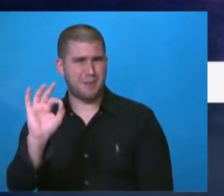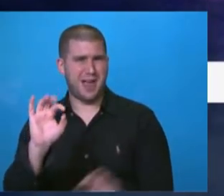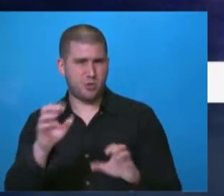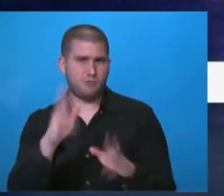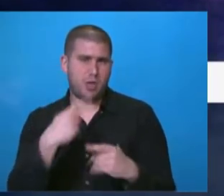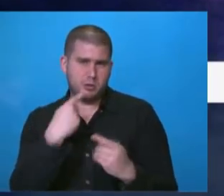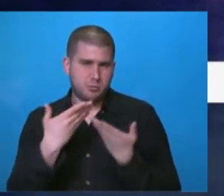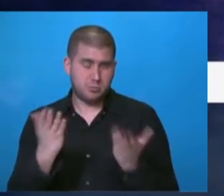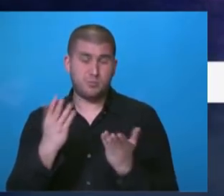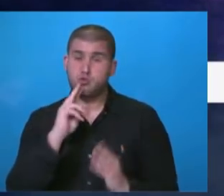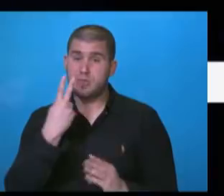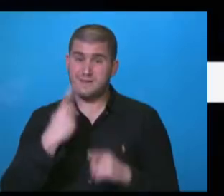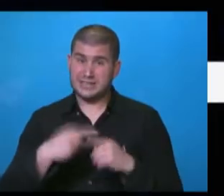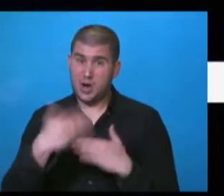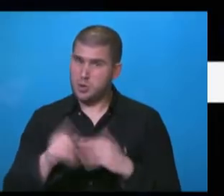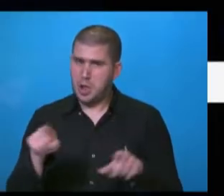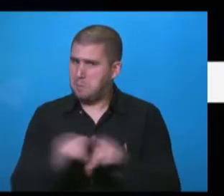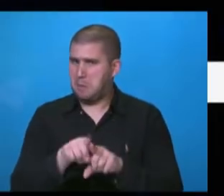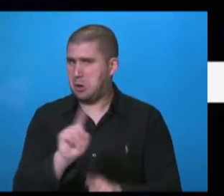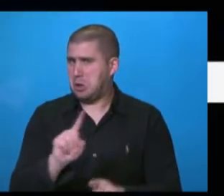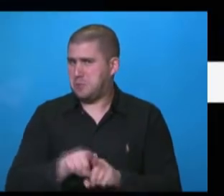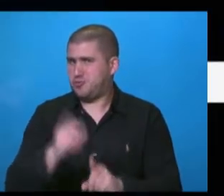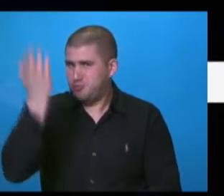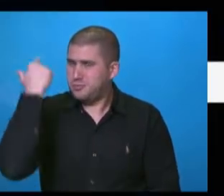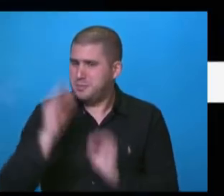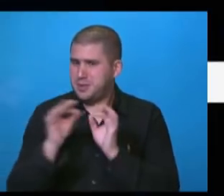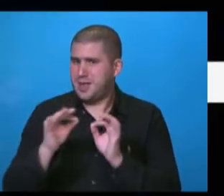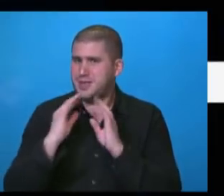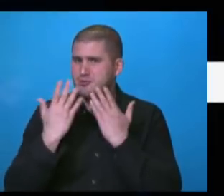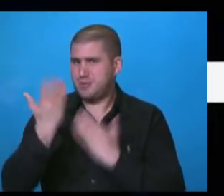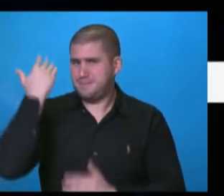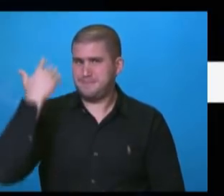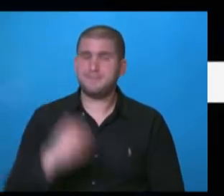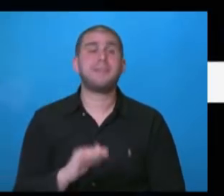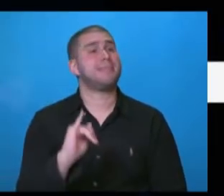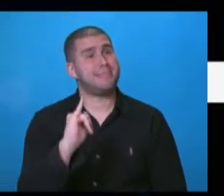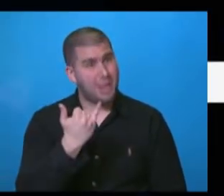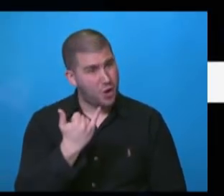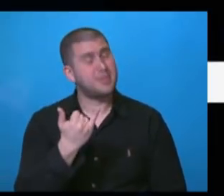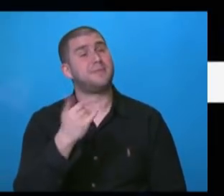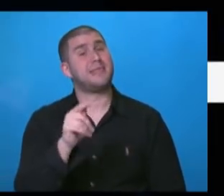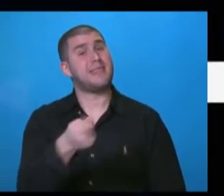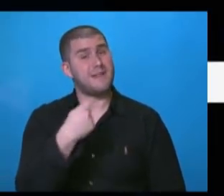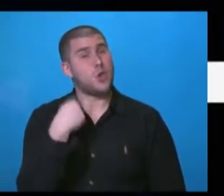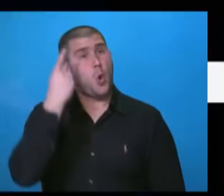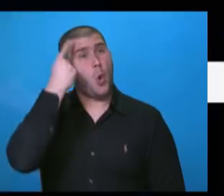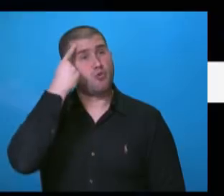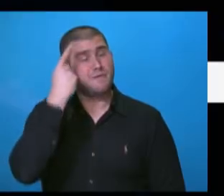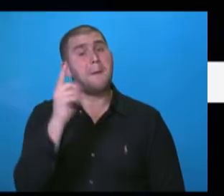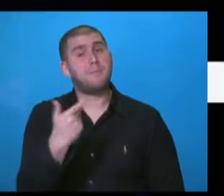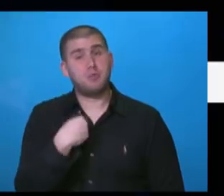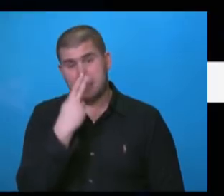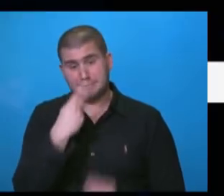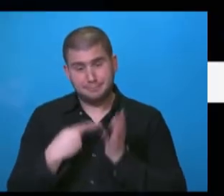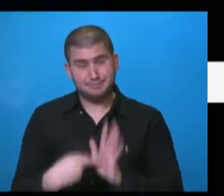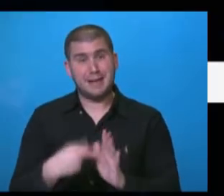בפתיחות. בשנתיים וחצי האחרונות זאת לא אותה תחנה נכון. מתחילת העשור. נכון. דווקא אני חושב שמה שאנחנו מנסים לעשות